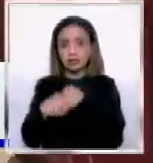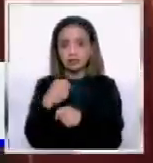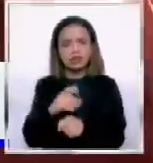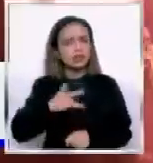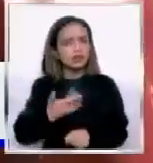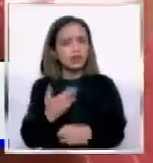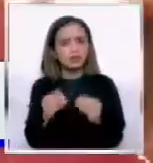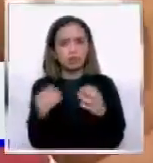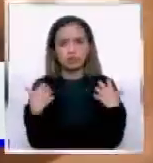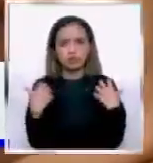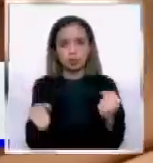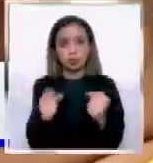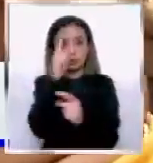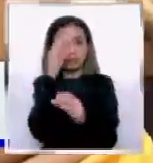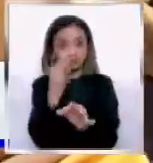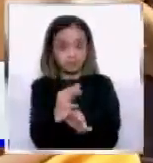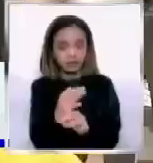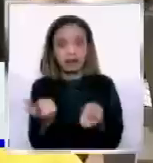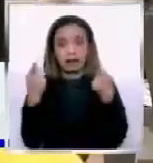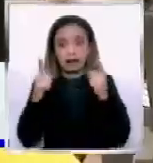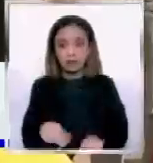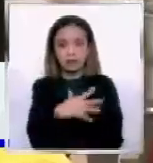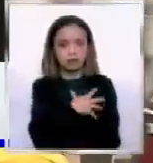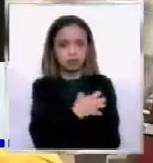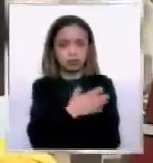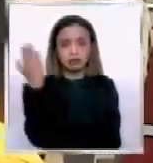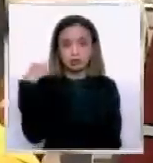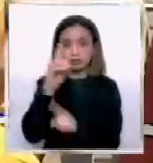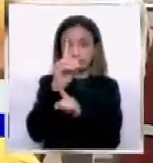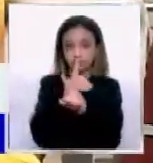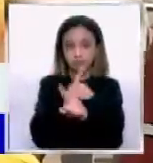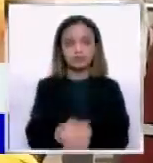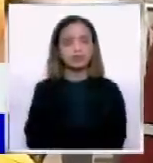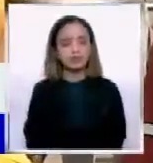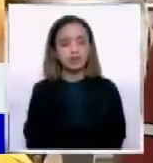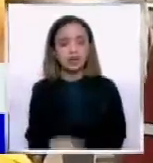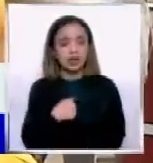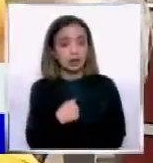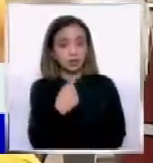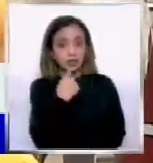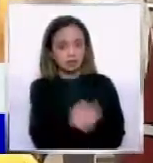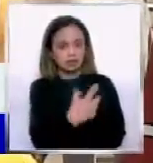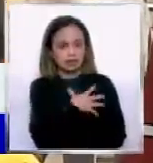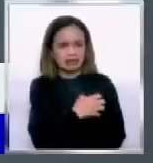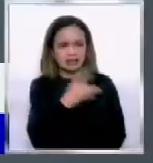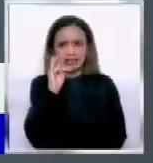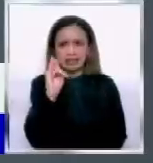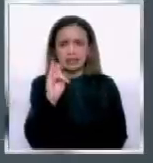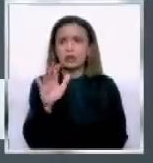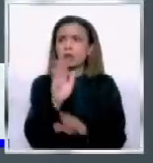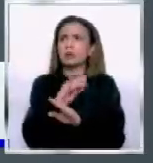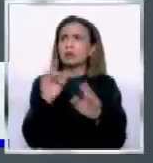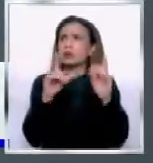pananampalataya. Inatake sa puso si Christian noong Desyembre. Sabi ko noon, nung inatake ako na sa taxi, Lord, wag mo kong kunin, bata pa ako. Hindi